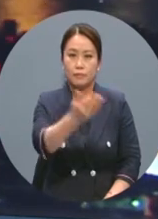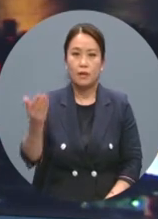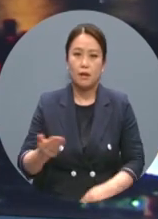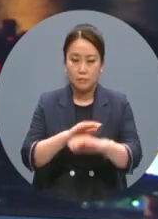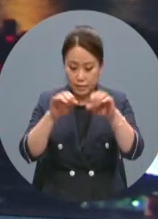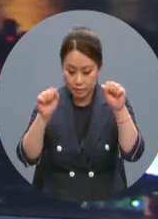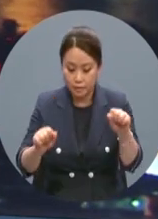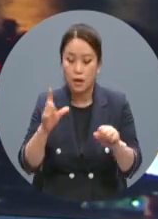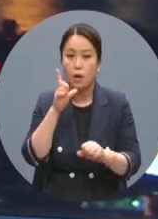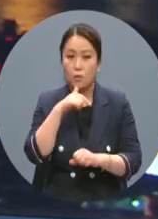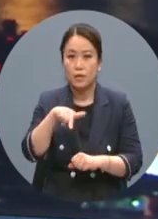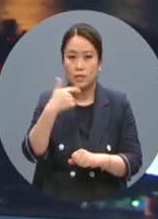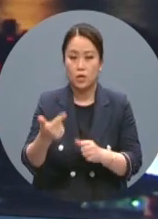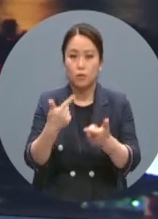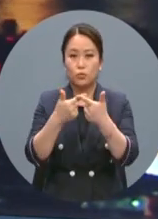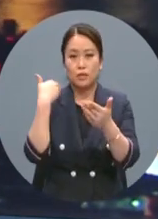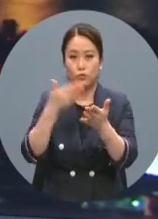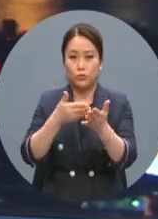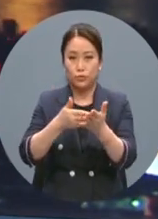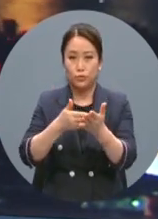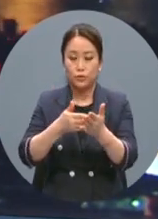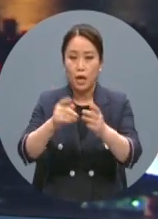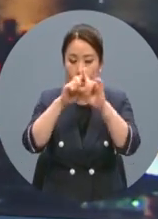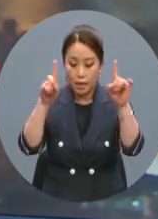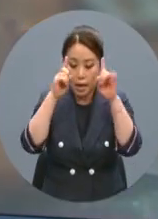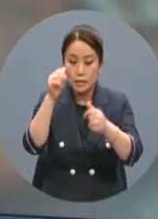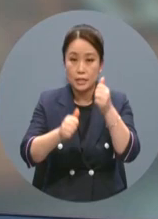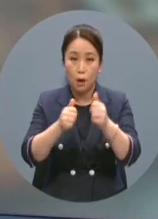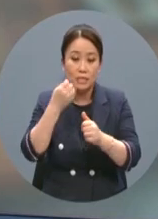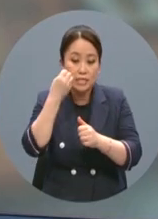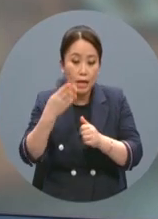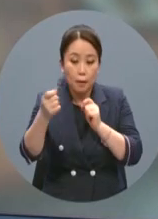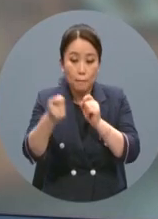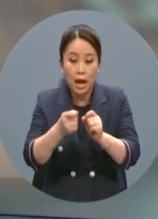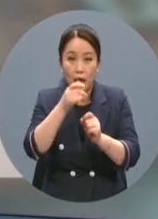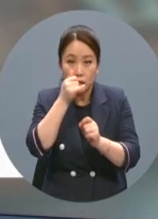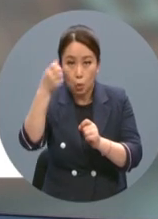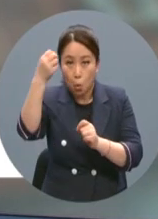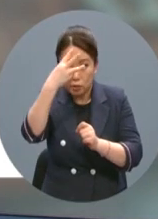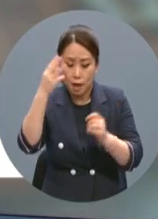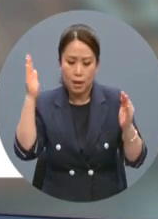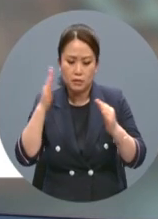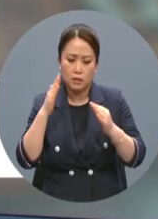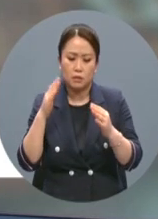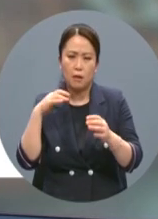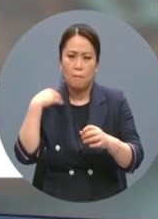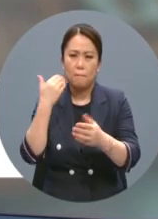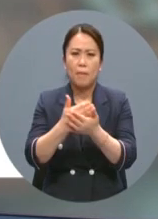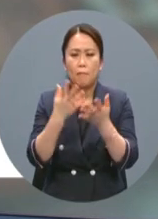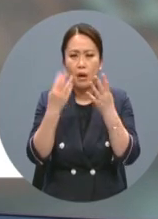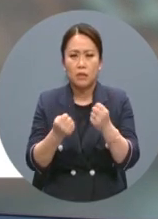여러분 안녕하십니까? 월요일 저녁 부산 뉴스입니다. 수능을 넉 달 앞둔 고3 학생들이 무더기로 코로나19 확진 판정을 받아